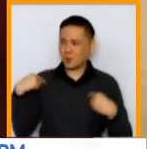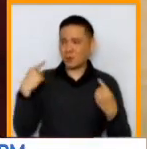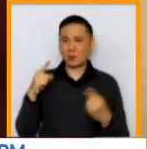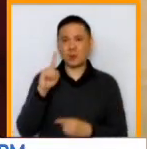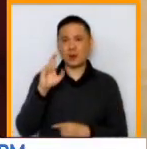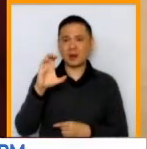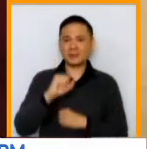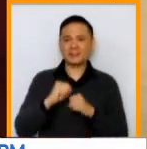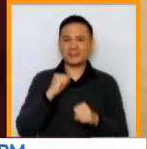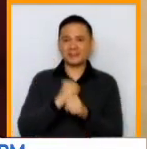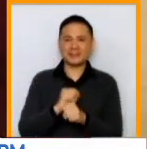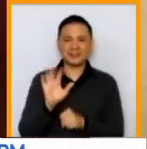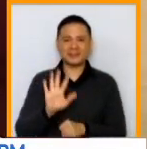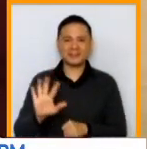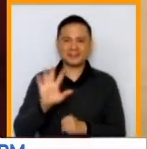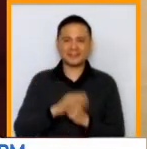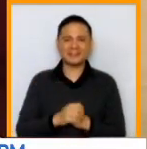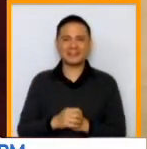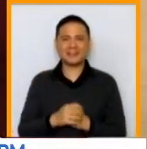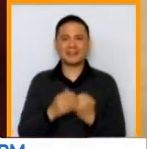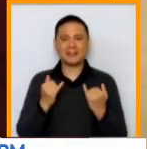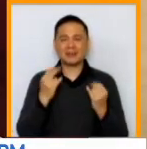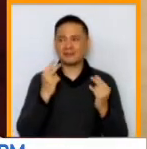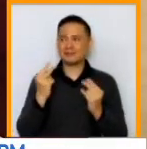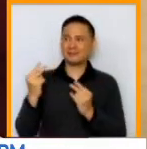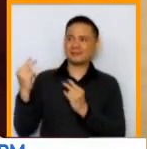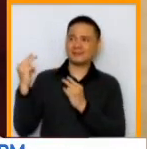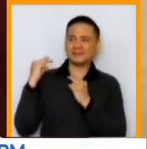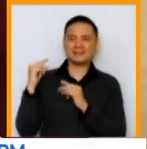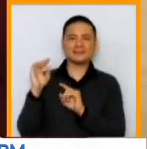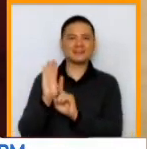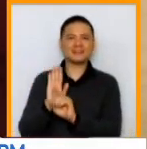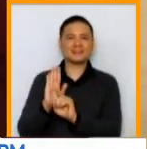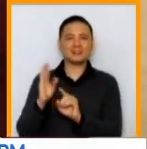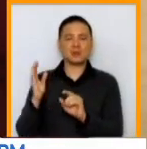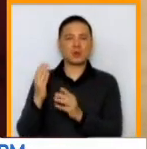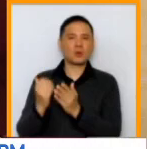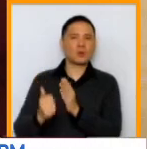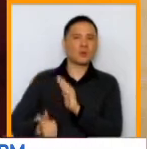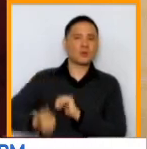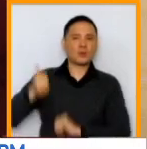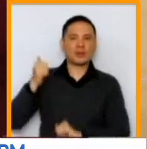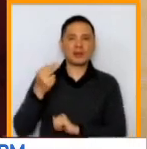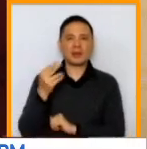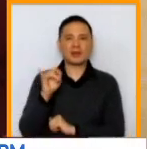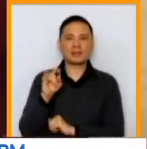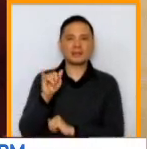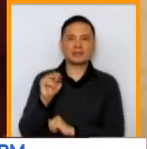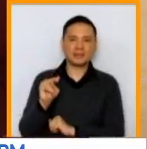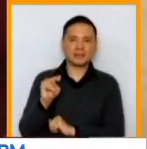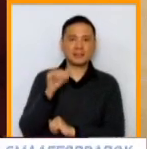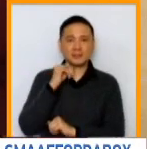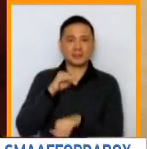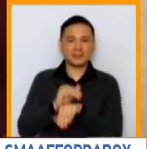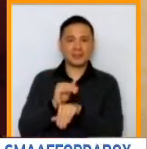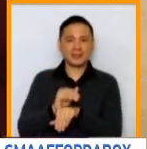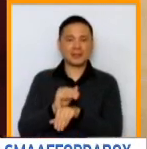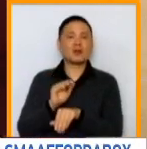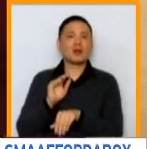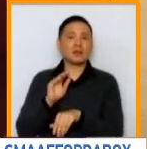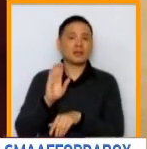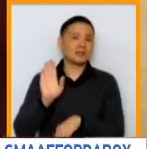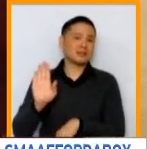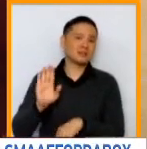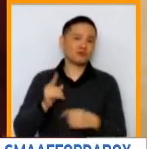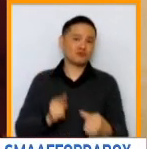natin ang mga tagpo sa makasaysayang pagkapanalo ni Hidilyn kagabi at ang mga pinagdaanan niyang hirap para humakamit